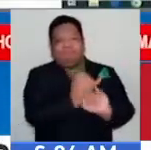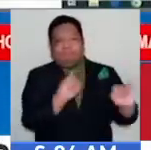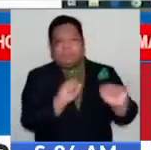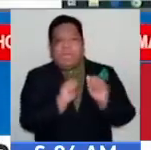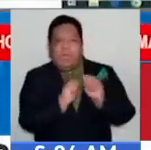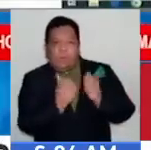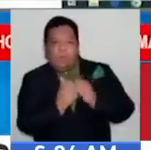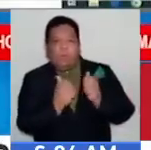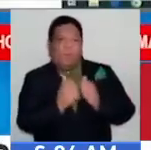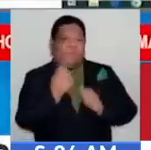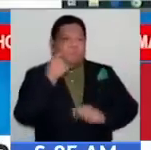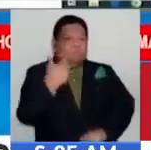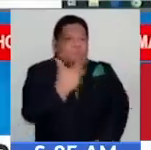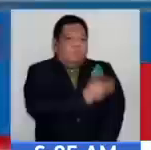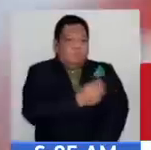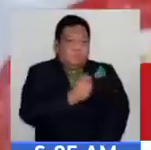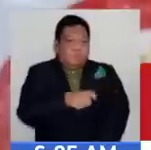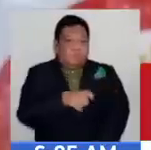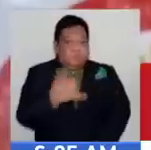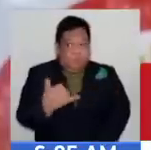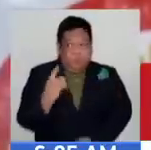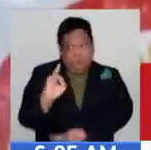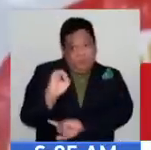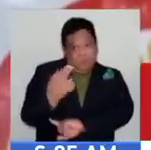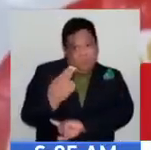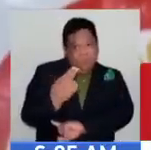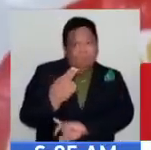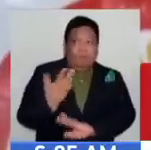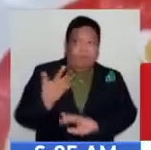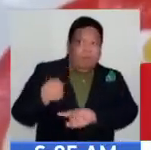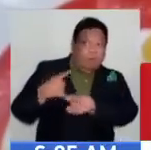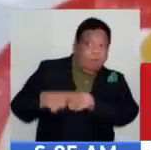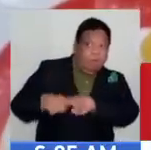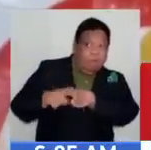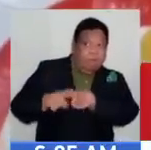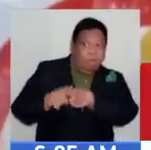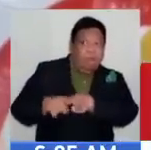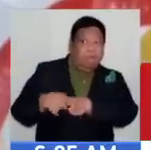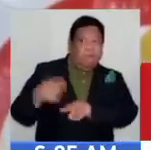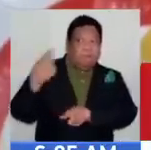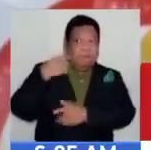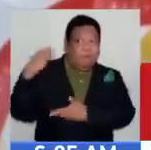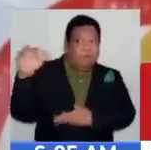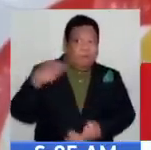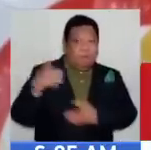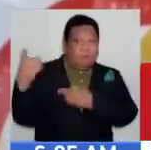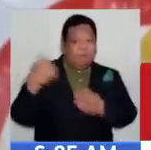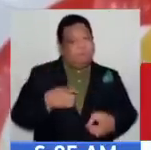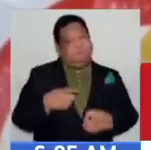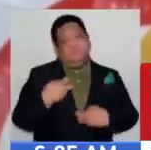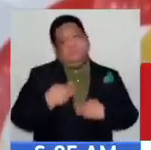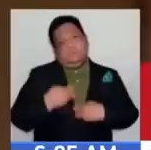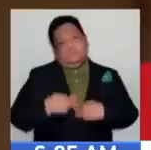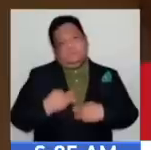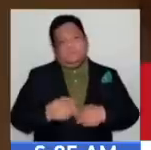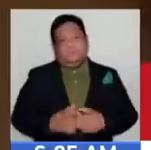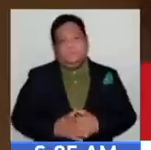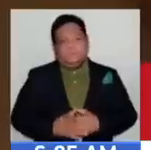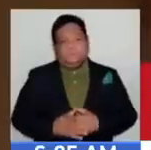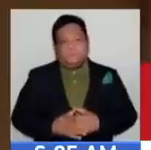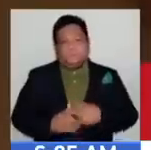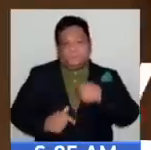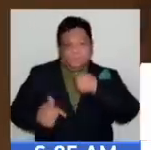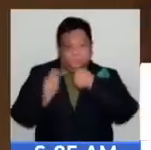ay dumipende sa mga donasyon. Mungkahin ni dating Health Secretary at dating IATF Chairperson Francisco Duque III,